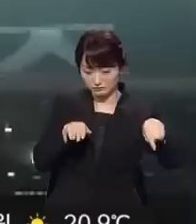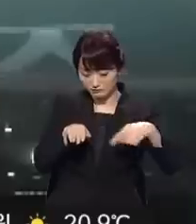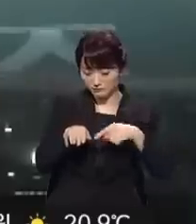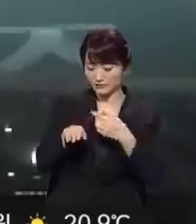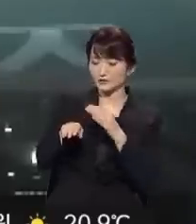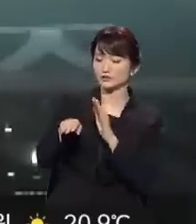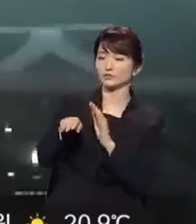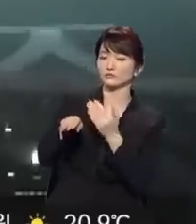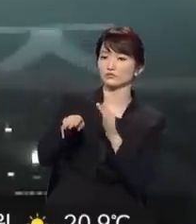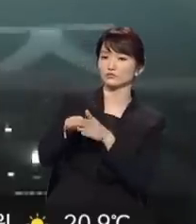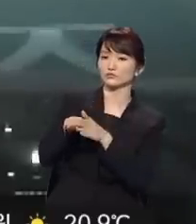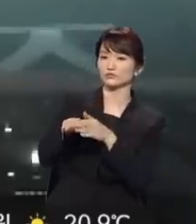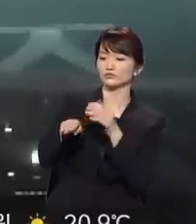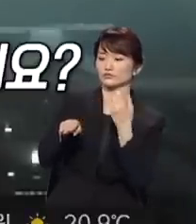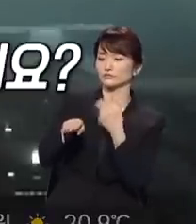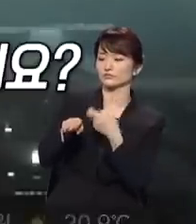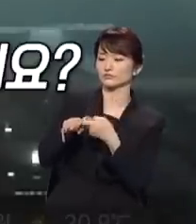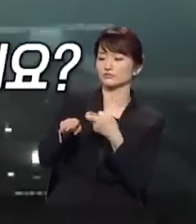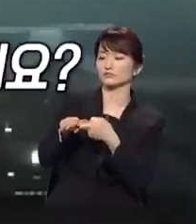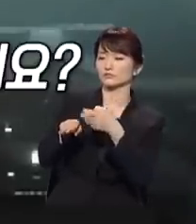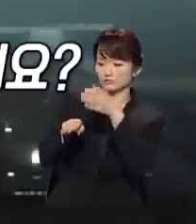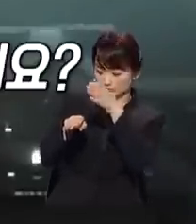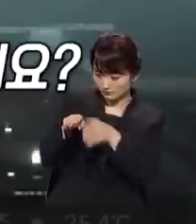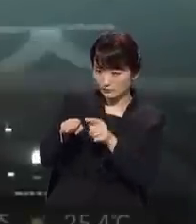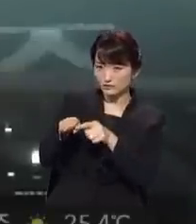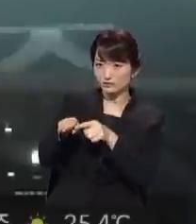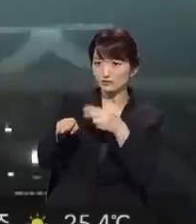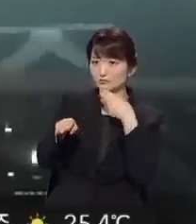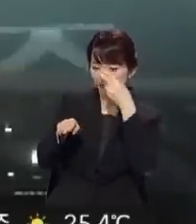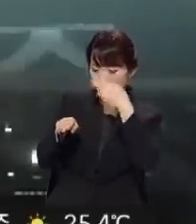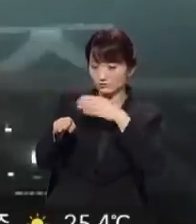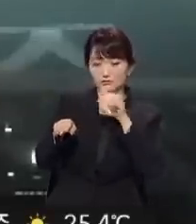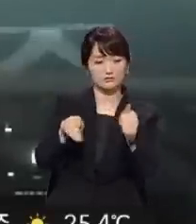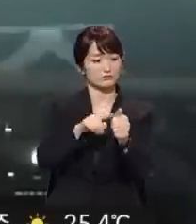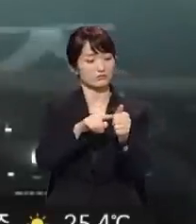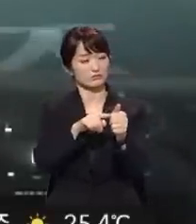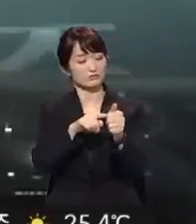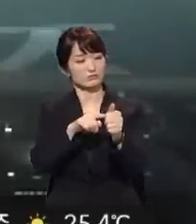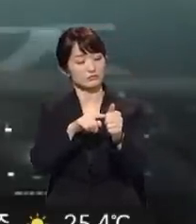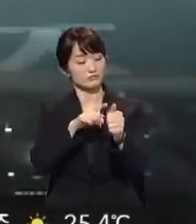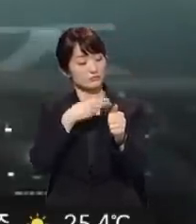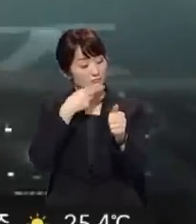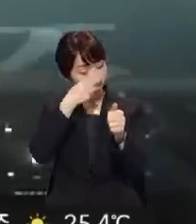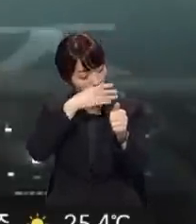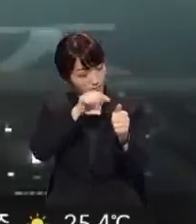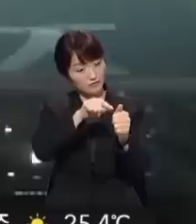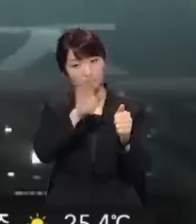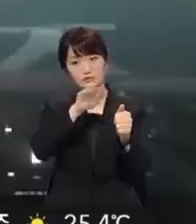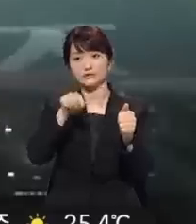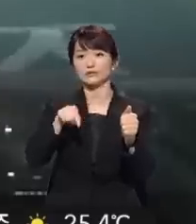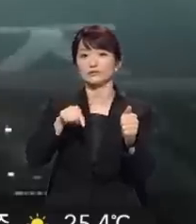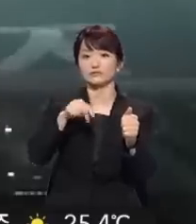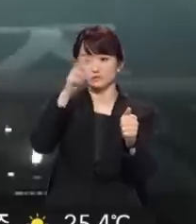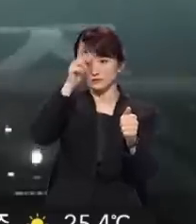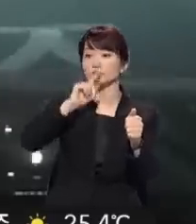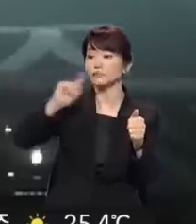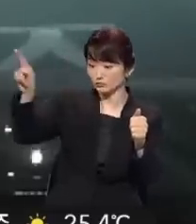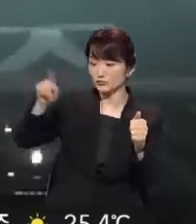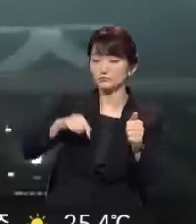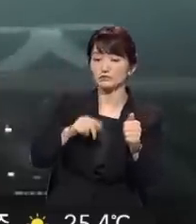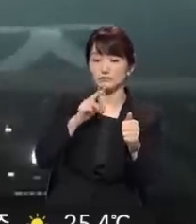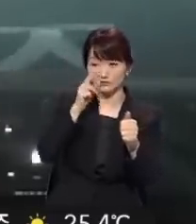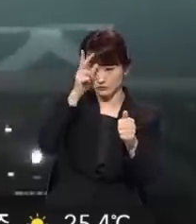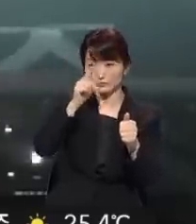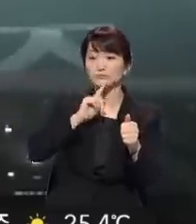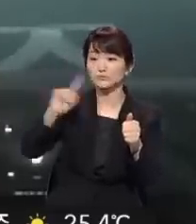여러분, 죄송한데 쫄쫄 드신 것 같은데 그쪽에서 쫄쫄 드신 거 아니에요? 아니, 안 먹어. 한번 경찰 불러올게요. 졸으세요. 쫄쫄 드신 것 같은데. 아, 졸으세요.